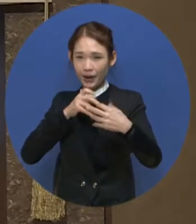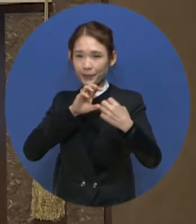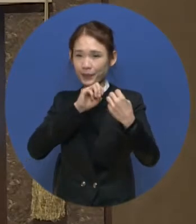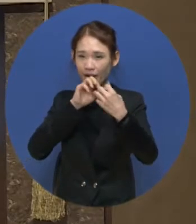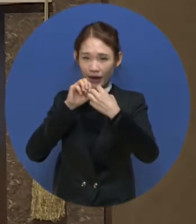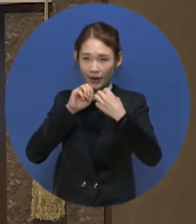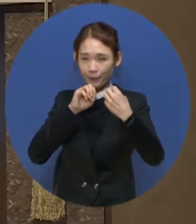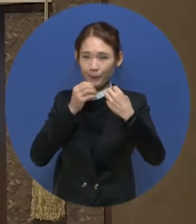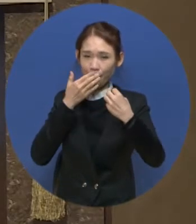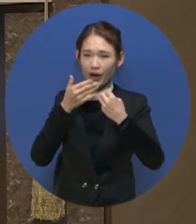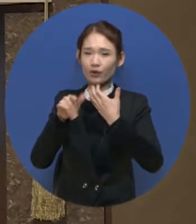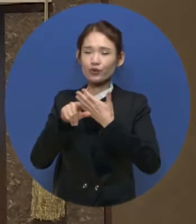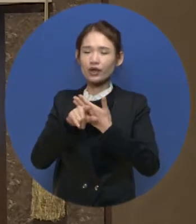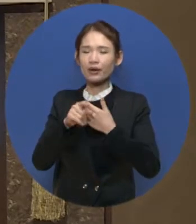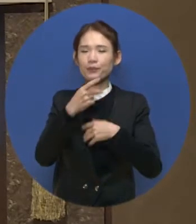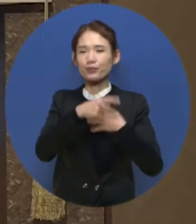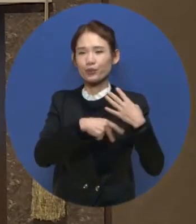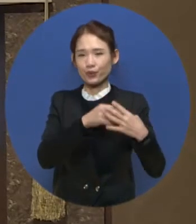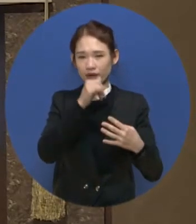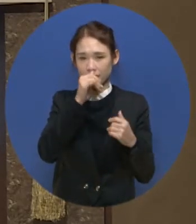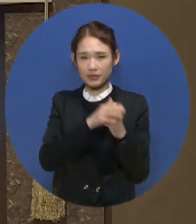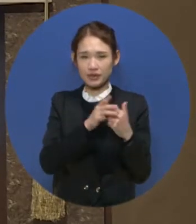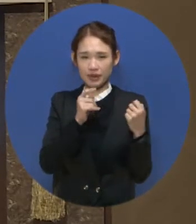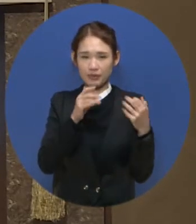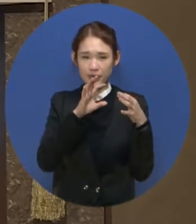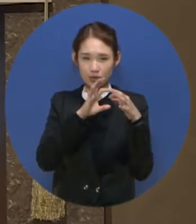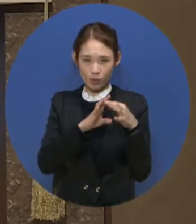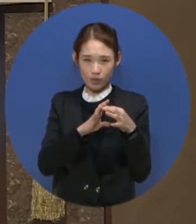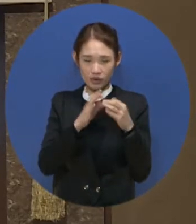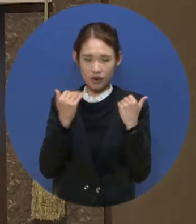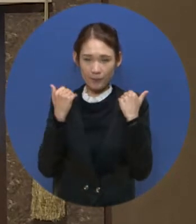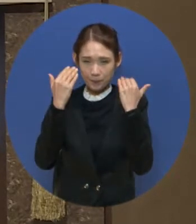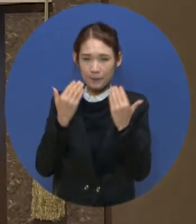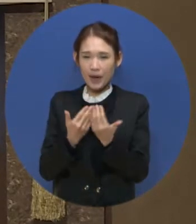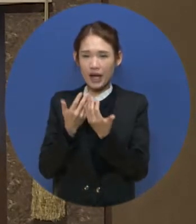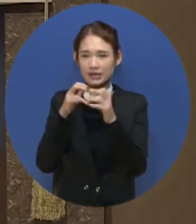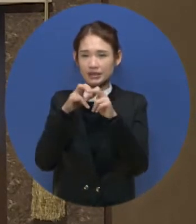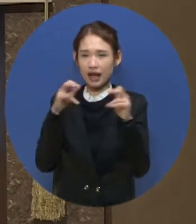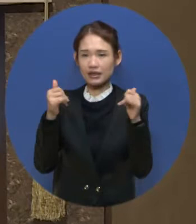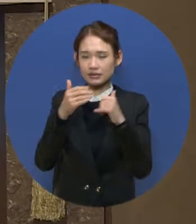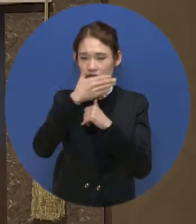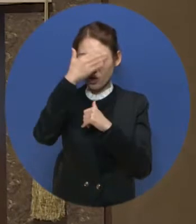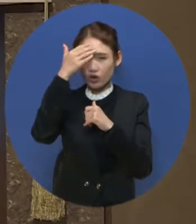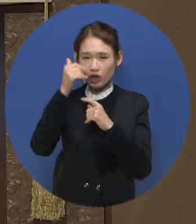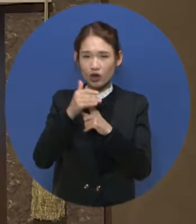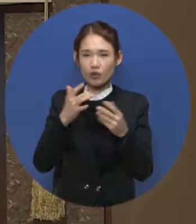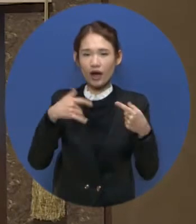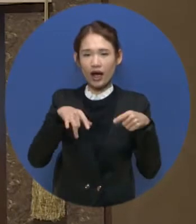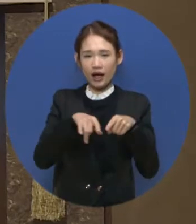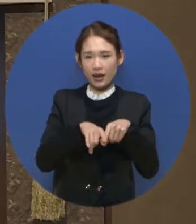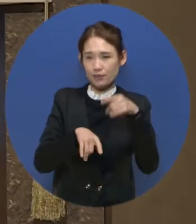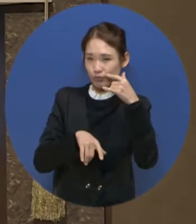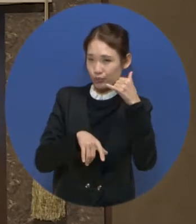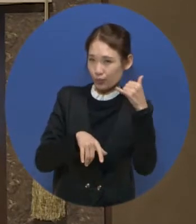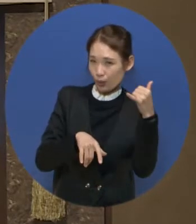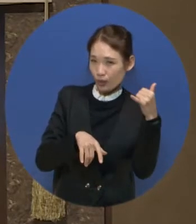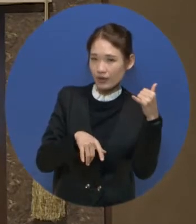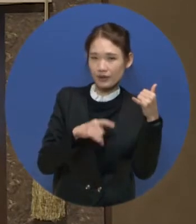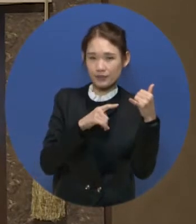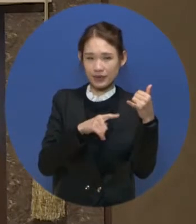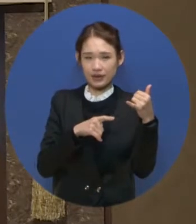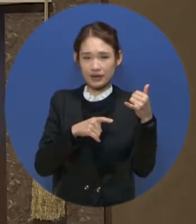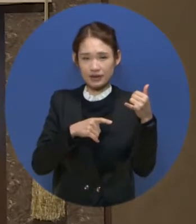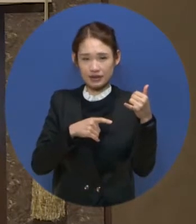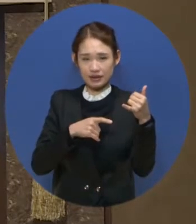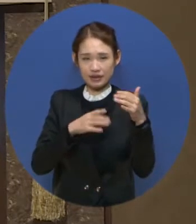그런 프로그램이 있습니다. 이제 네. 그걸 통해서 발달장애 청년들과 대화도 하고 그 부모님들께도 예. 가정